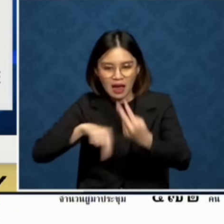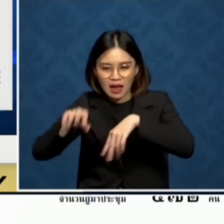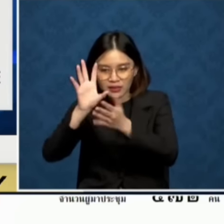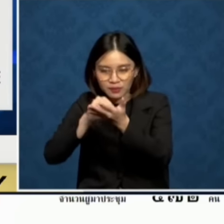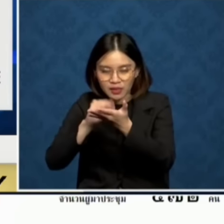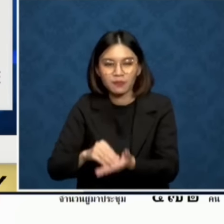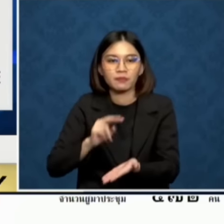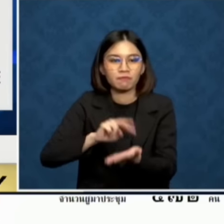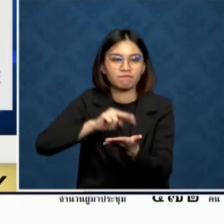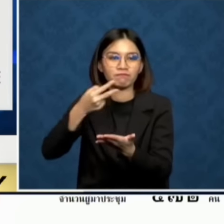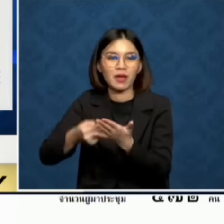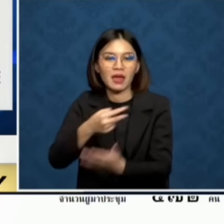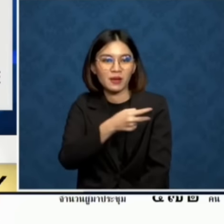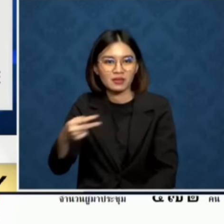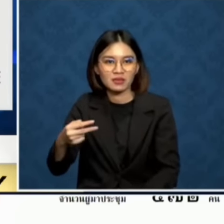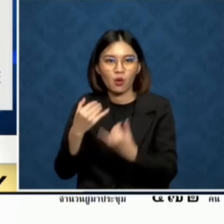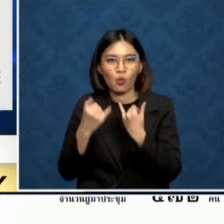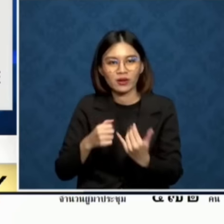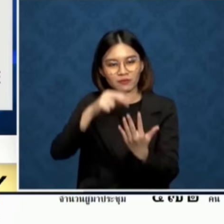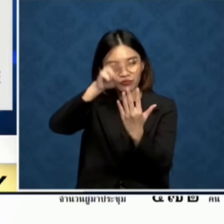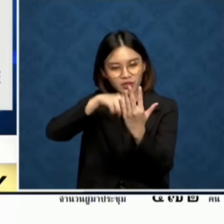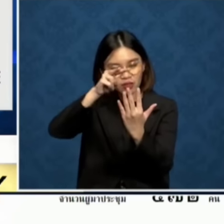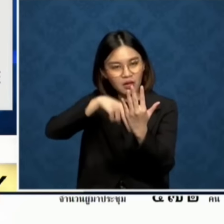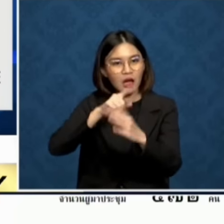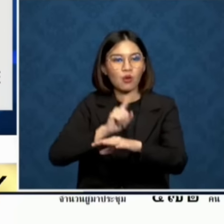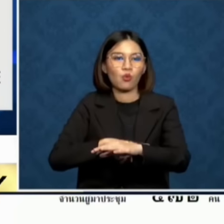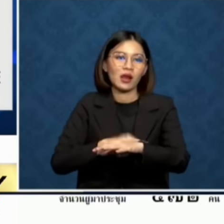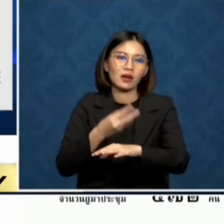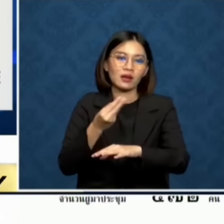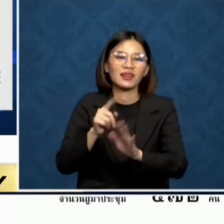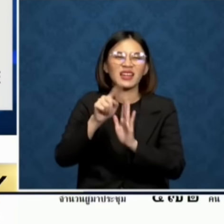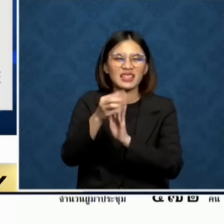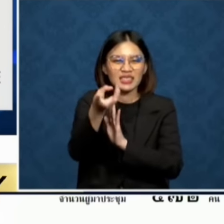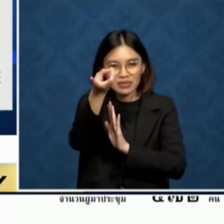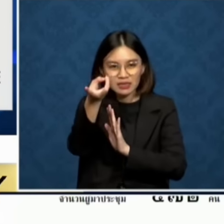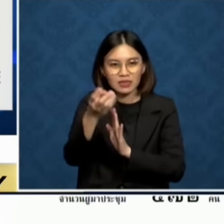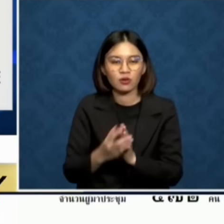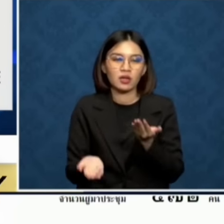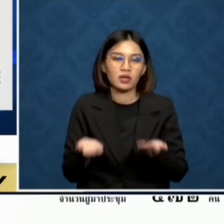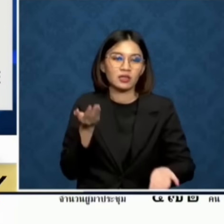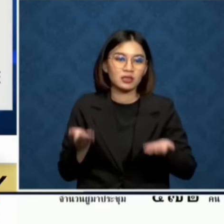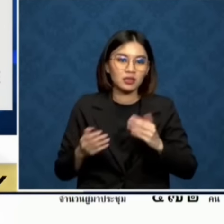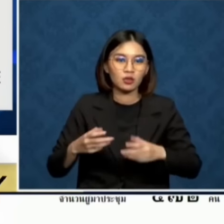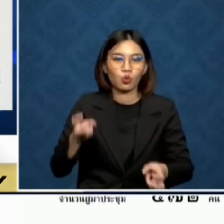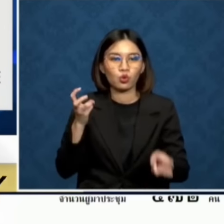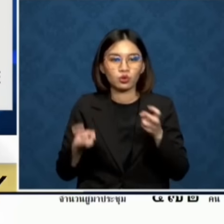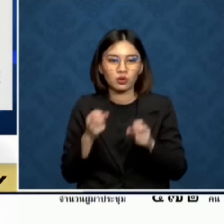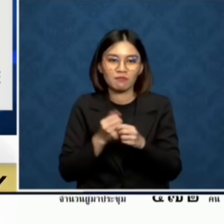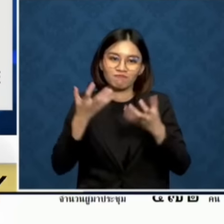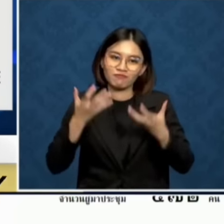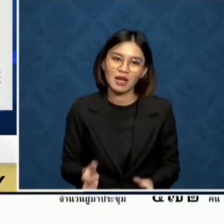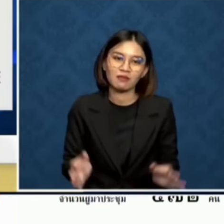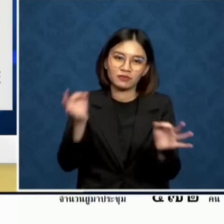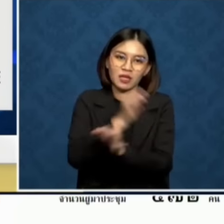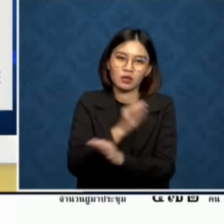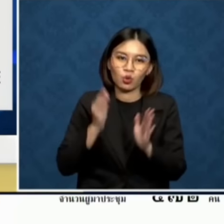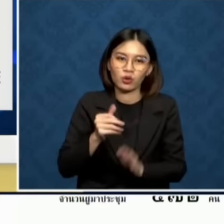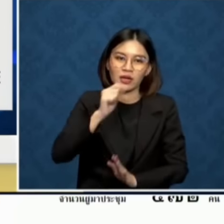ปแปลภาษาวันนี้ ChatGPT อ่านหนังสือ1เล่มใช้เวลาไม่กี่นาทีหรือหุ่นยนต์ที่ทำงานหนักแทนคนได้24ชั่วโม